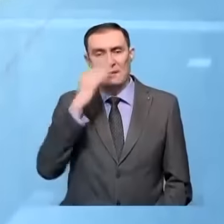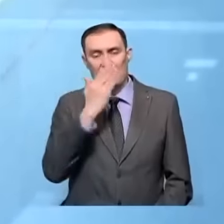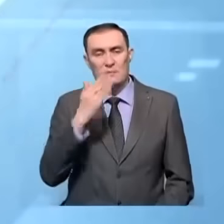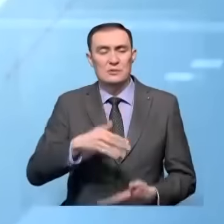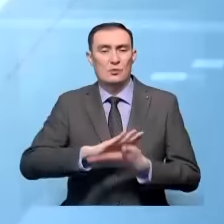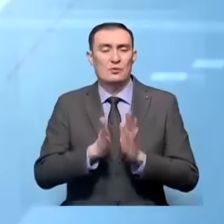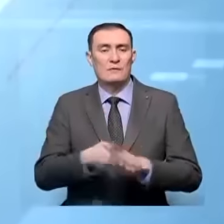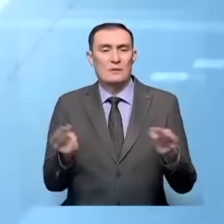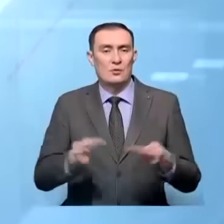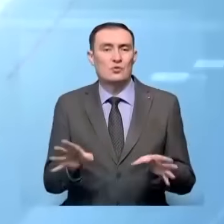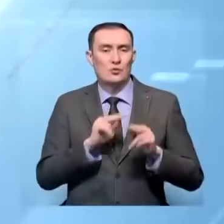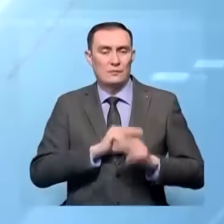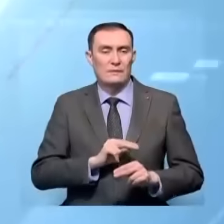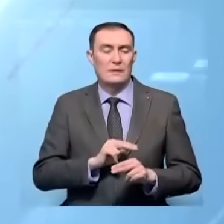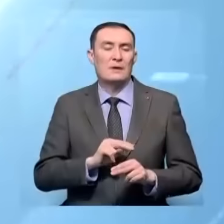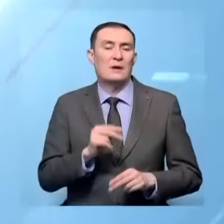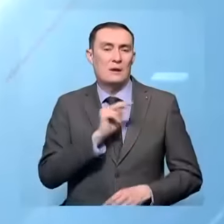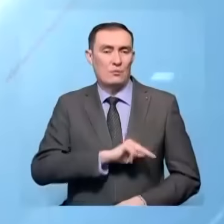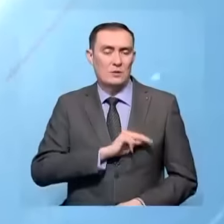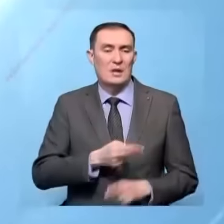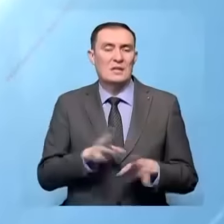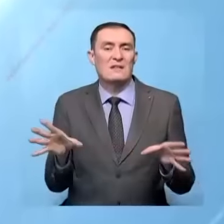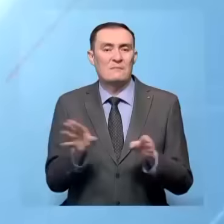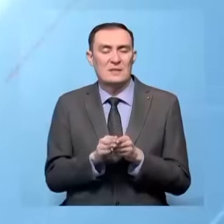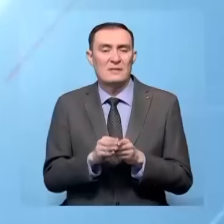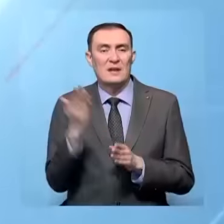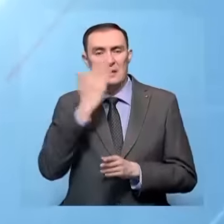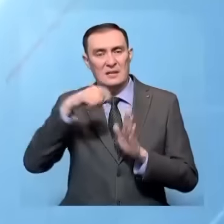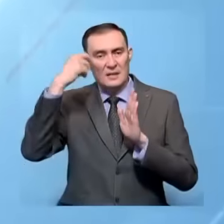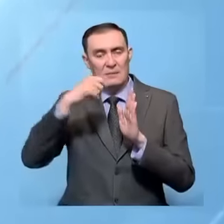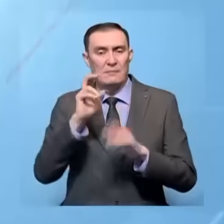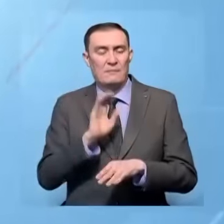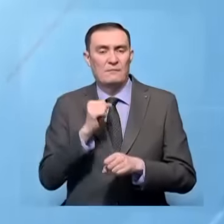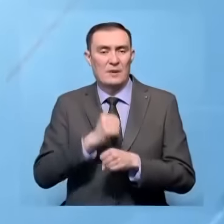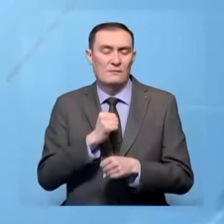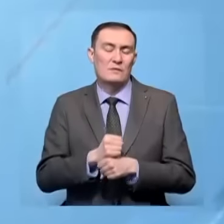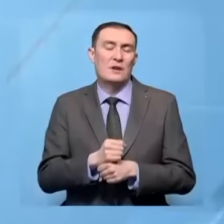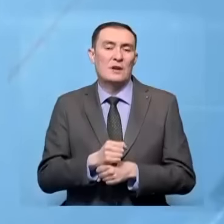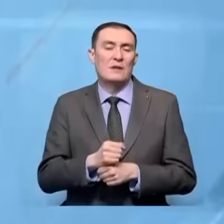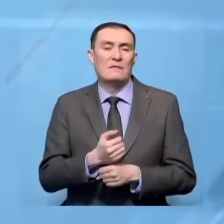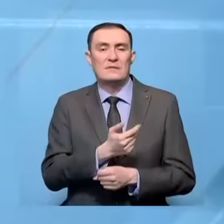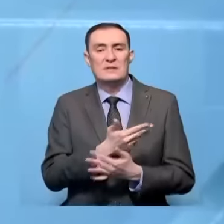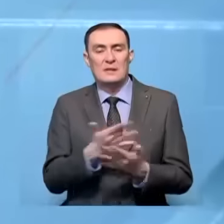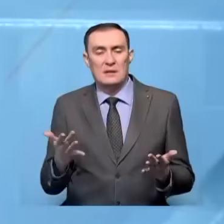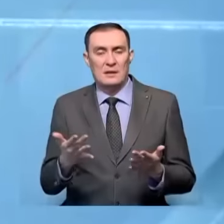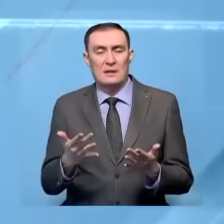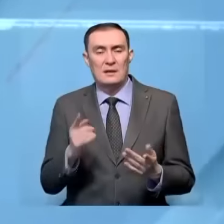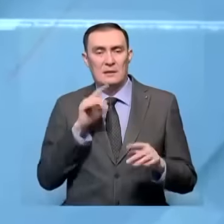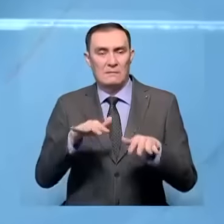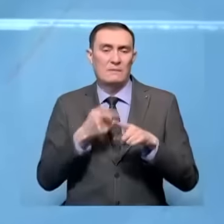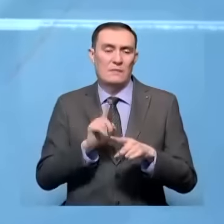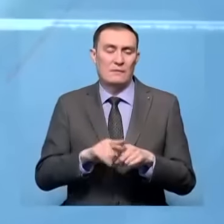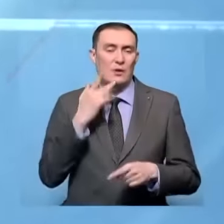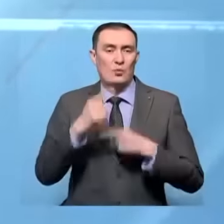заключили меморандум о сотрудничестве и взаимодействии. Речь идет о совместном кинопроизводстве. Кроме того, в сети «Кинопарк», «Киноплекс», «Сеттерс» на